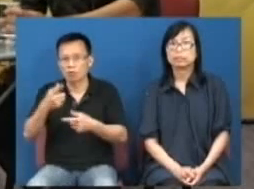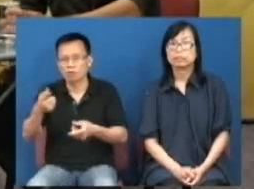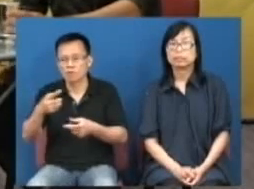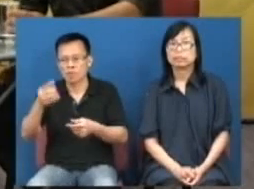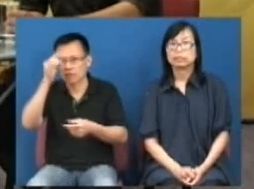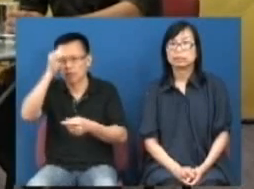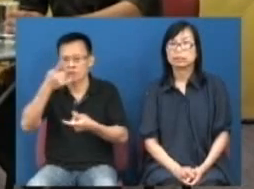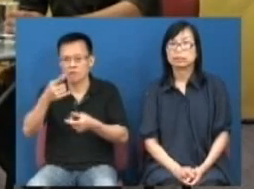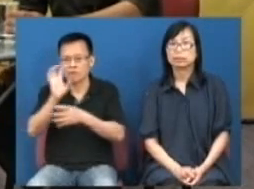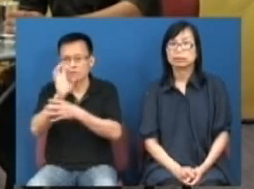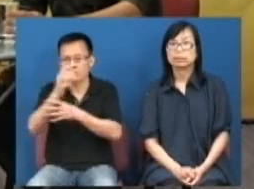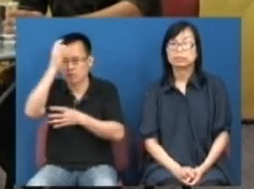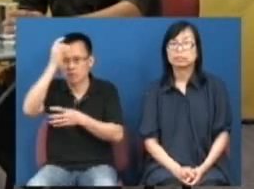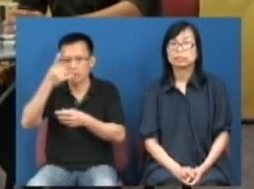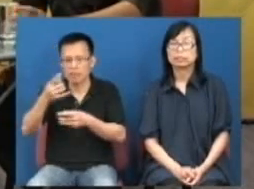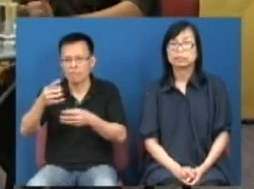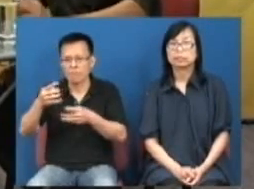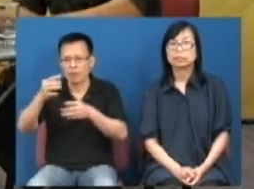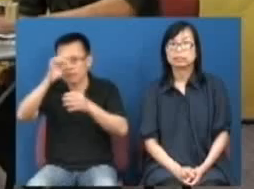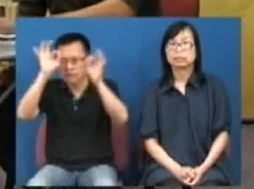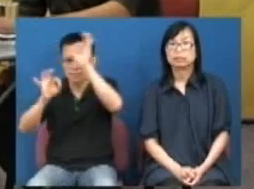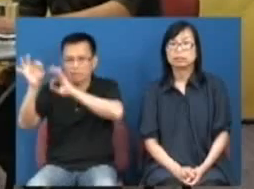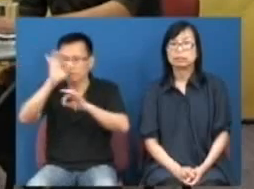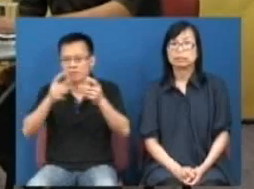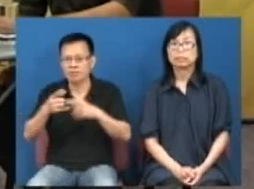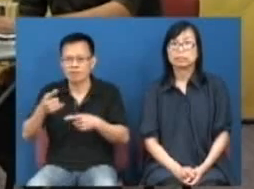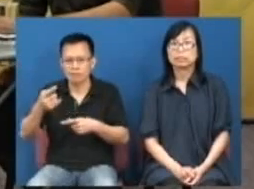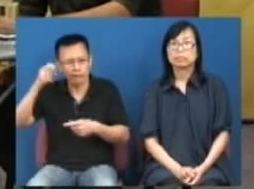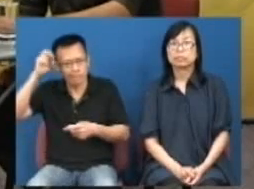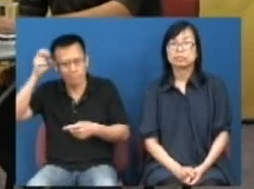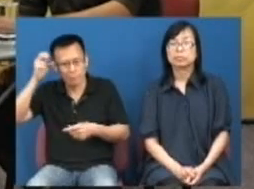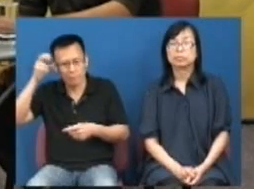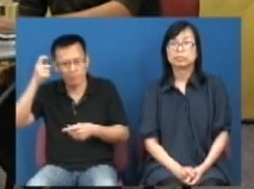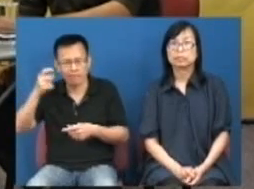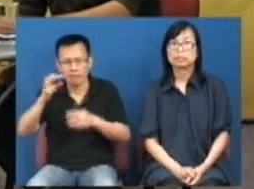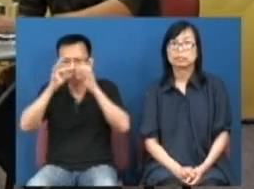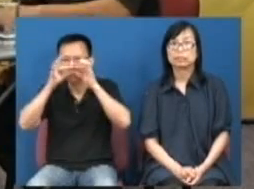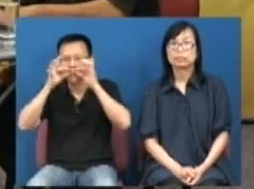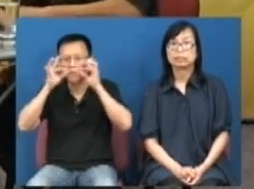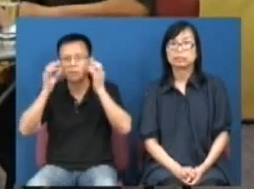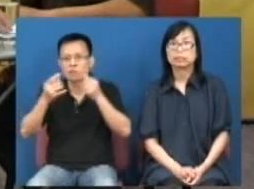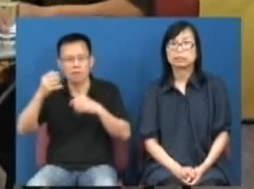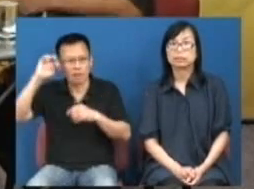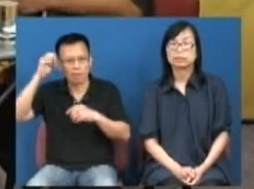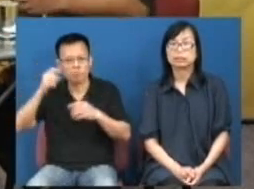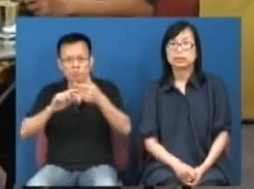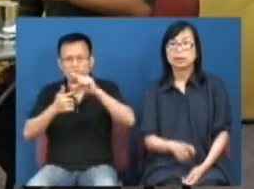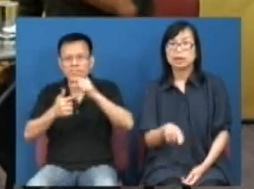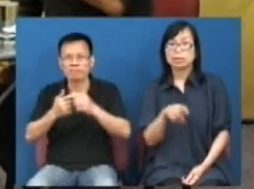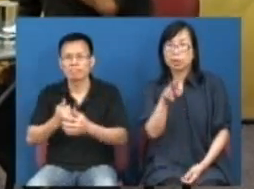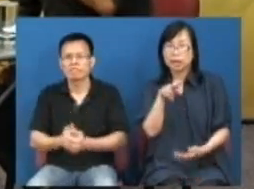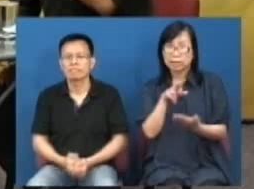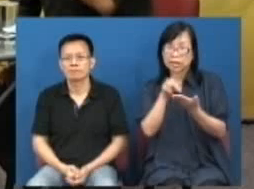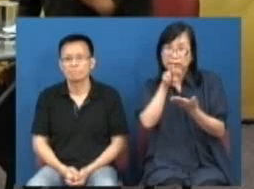師爺嗰啲節目，你就知啦，係咪真係有好多方法嚇？啲扭計師爺係度出嚟嘅，真係啊！ 哇！你真係睇嗱，你又真係